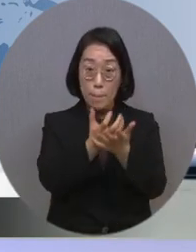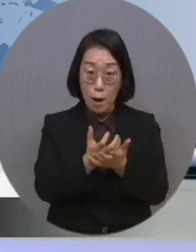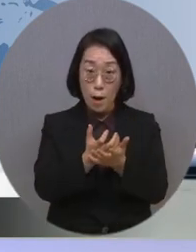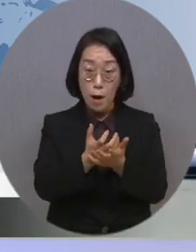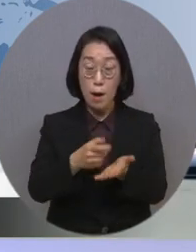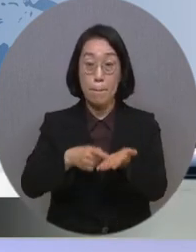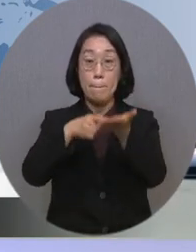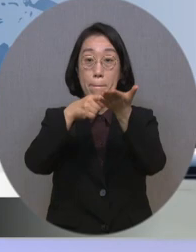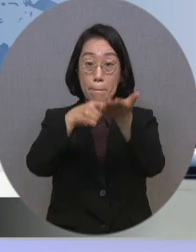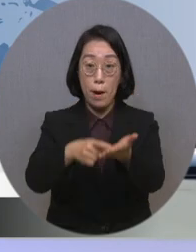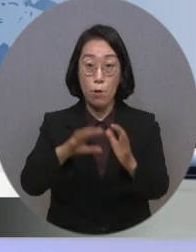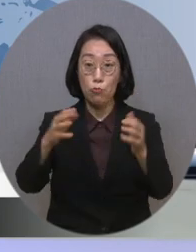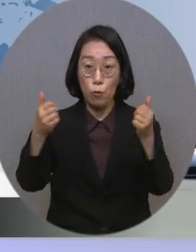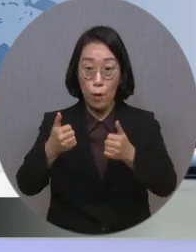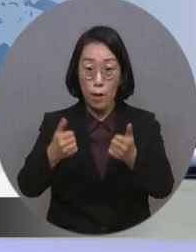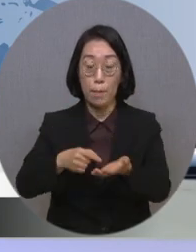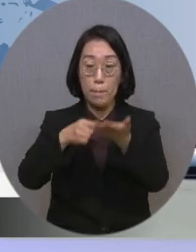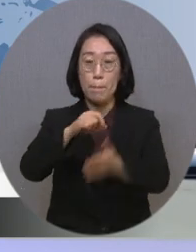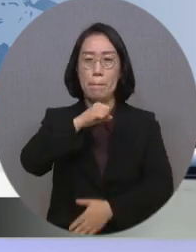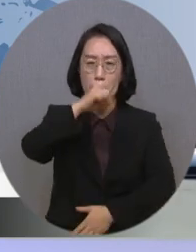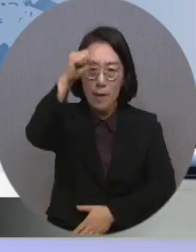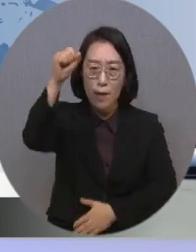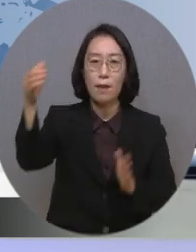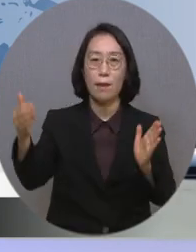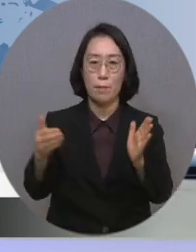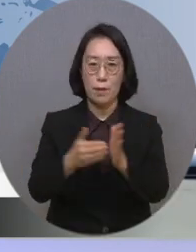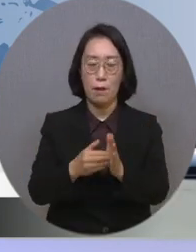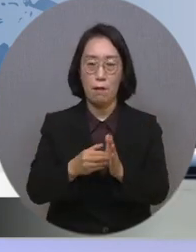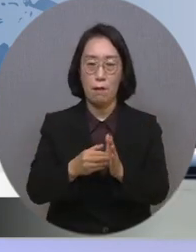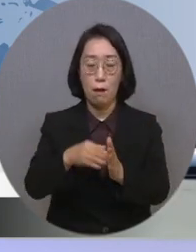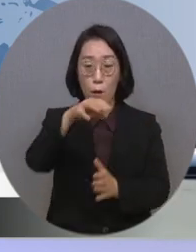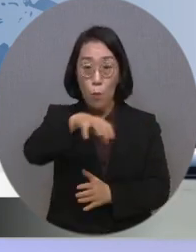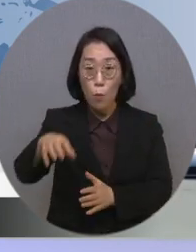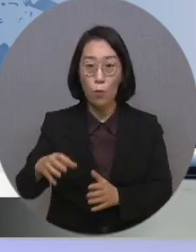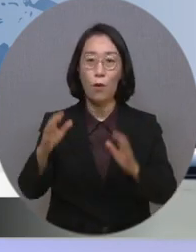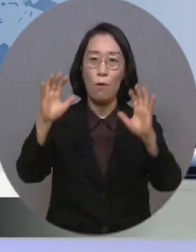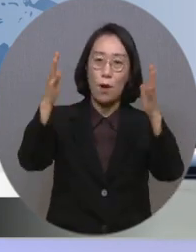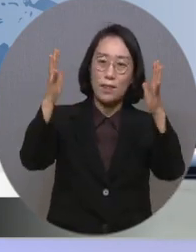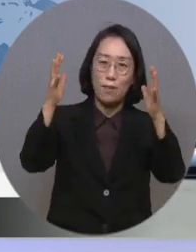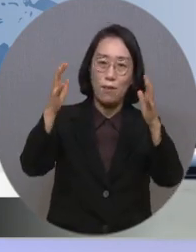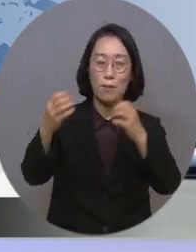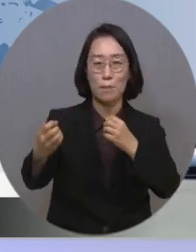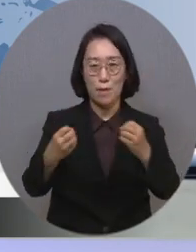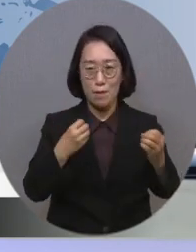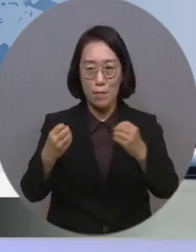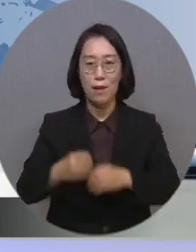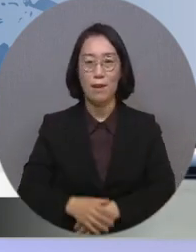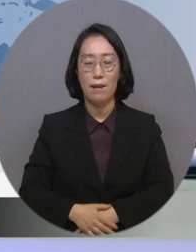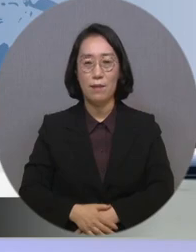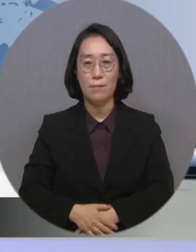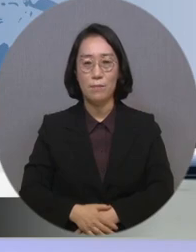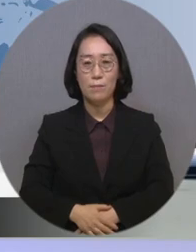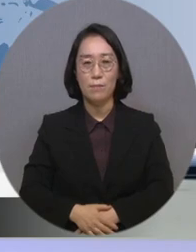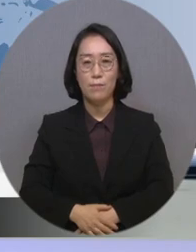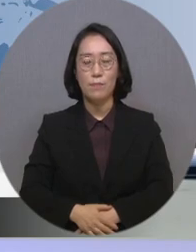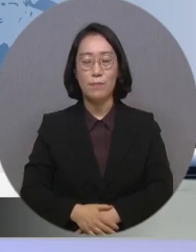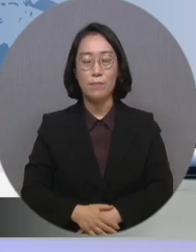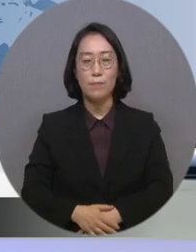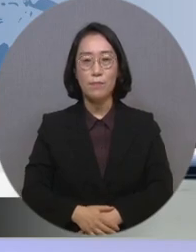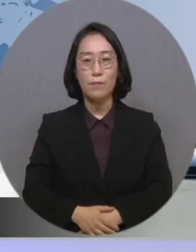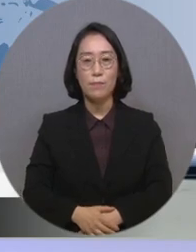가입 동의안에 국회 문턱을 넘었습니다 이에 곳곳에서 환영 성명이 쏟아졌는데요 정두리 기자가